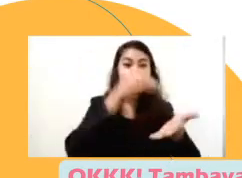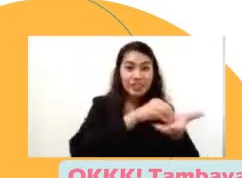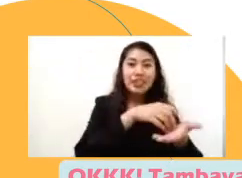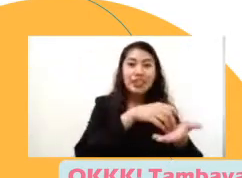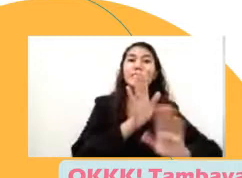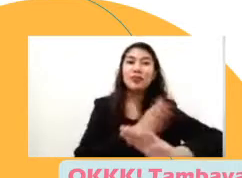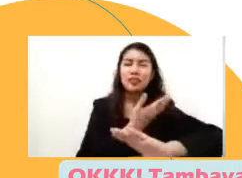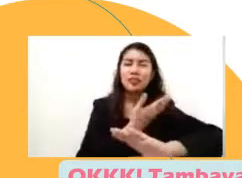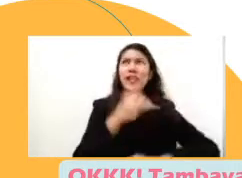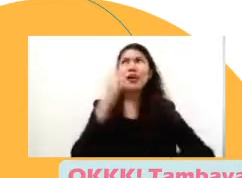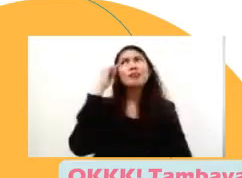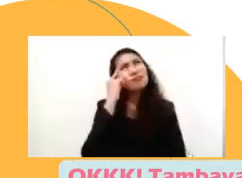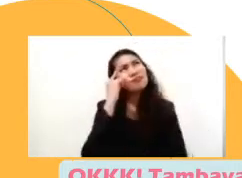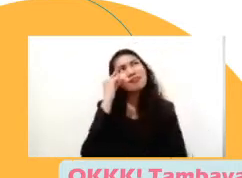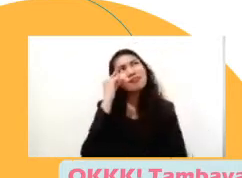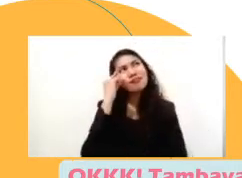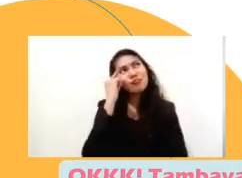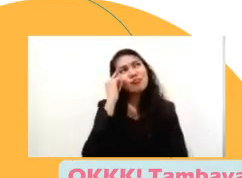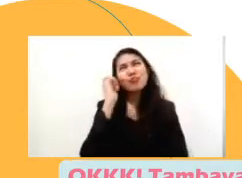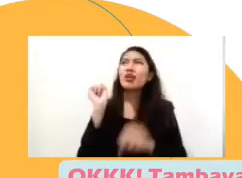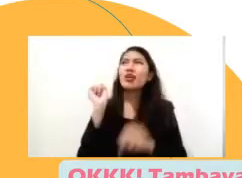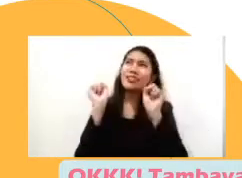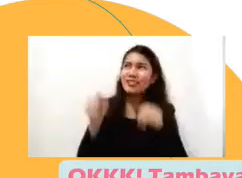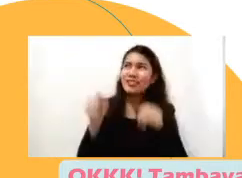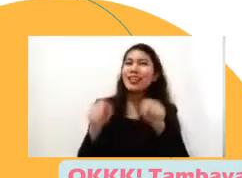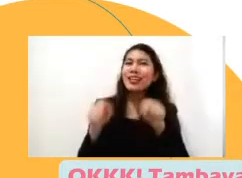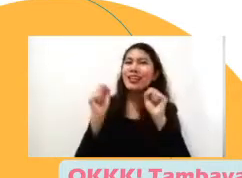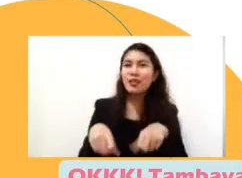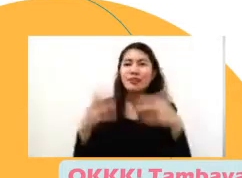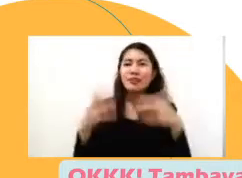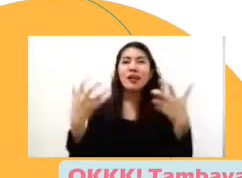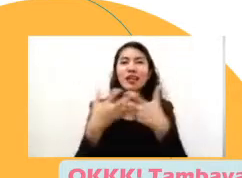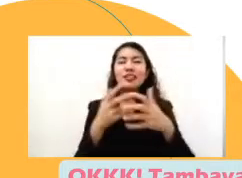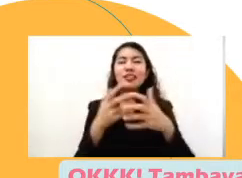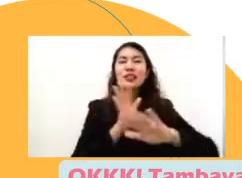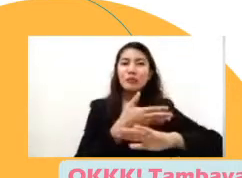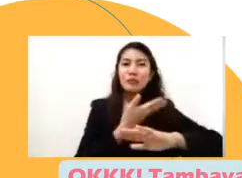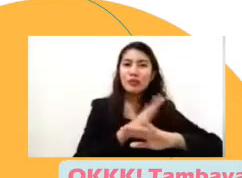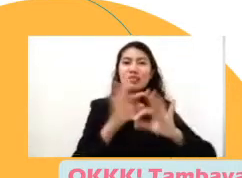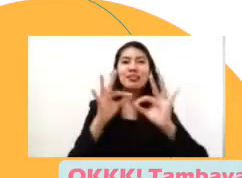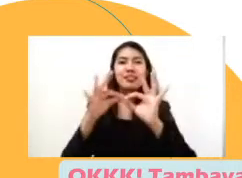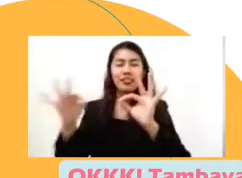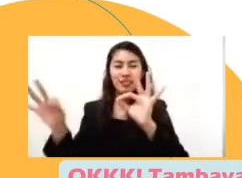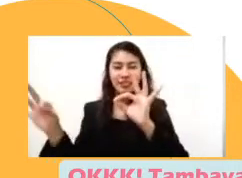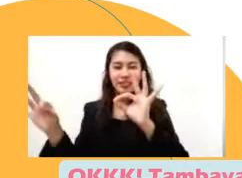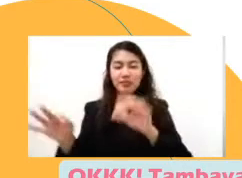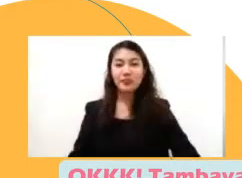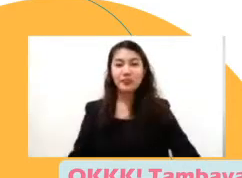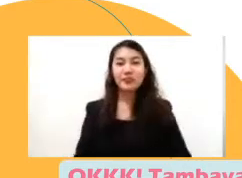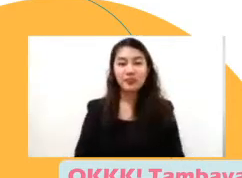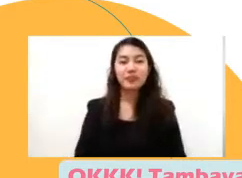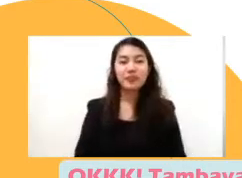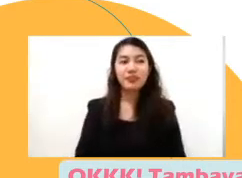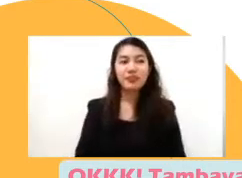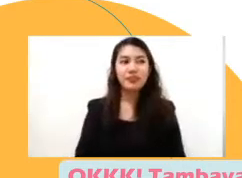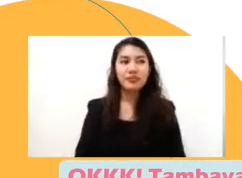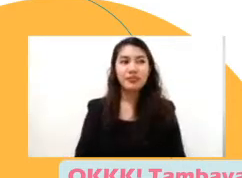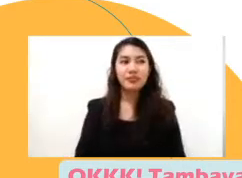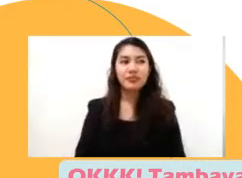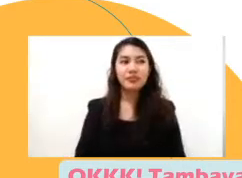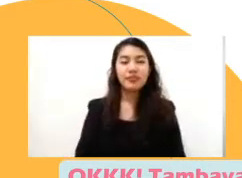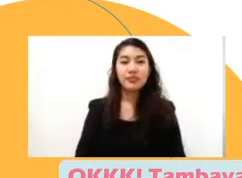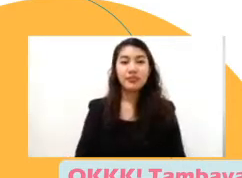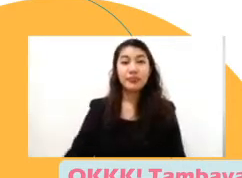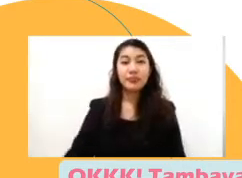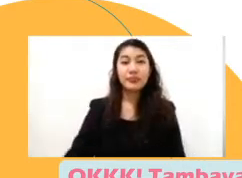may journey, may napinagdaanan yung lyrics, yung kanta. Yon. So yon, take note niyo